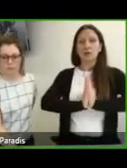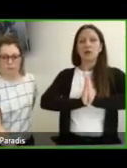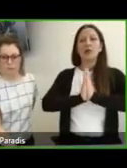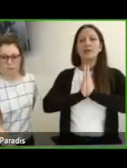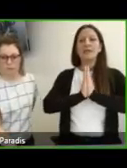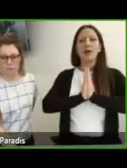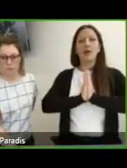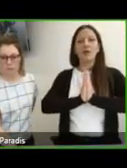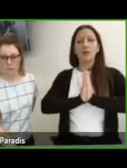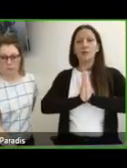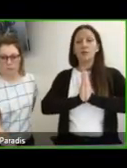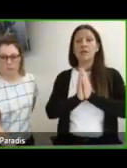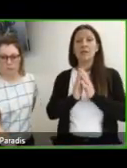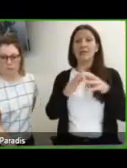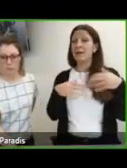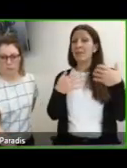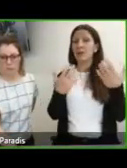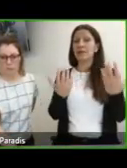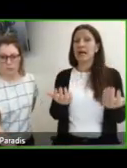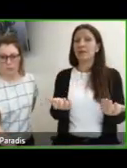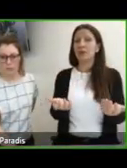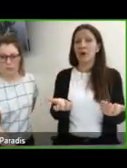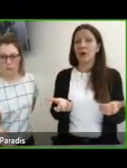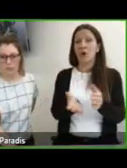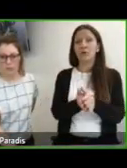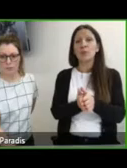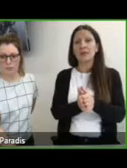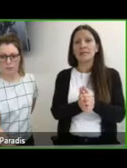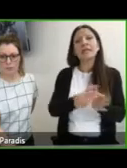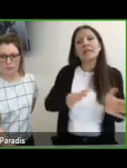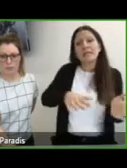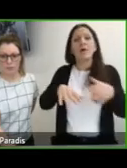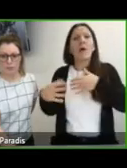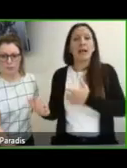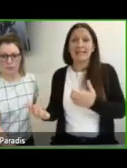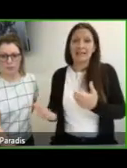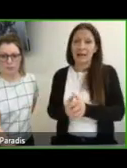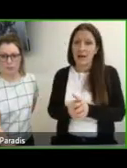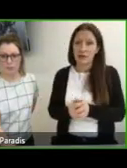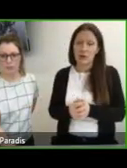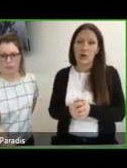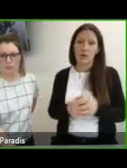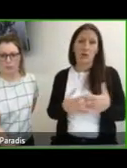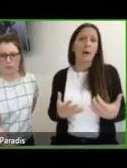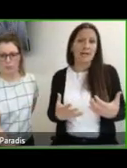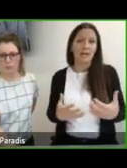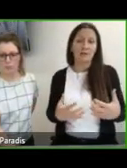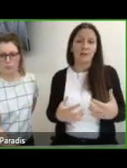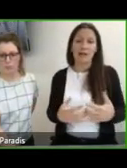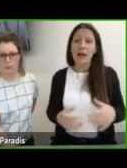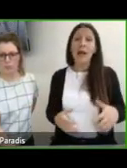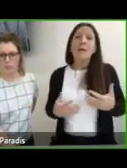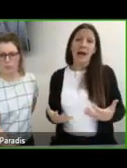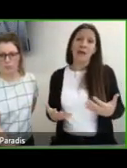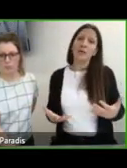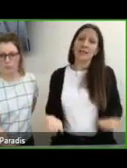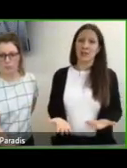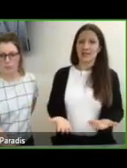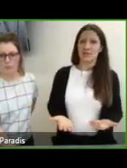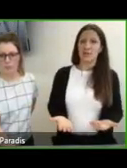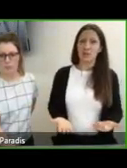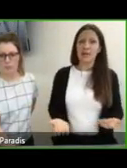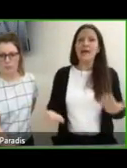réseaux sociaux qui vont nous pousser jusqu'à 20 de contenus politiques qui vont à l'extérieur de nos pensées habituelles. Par